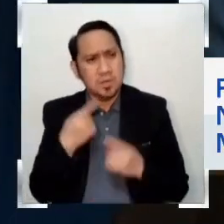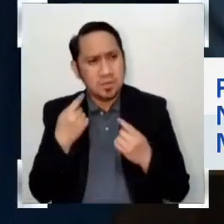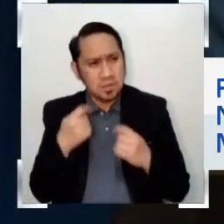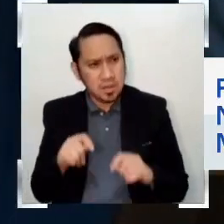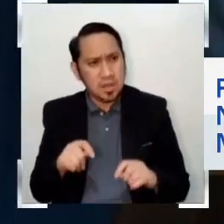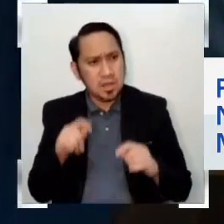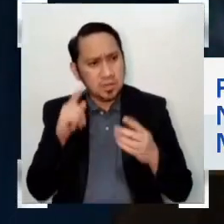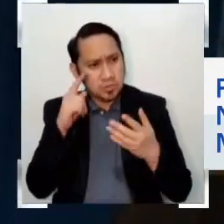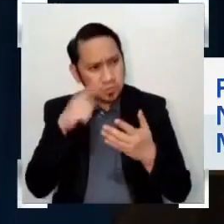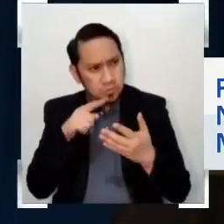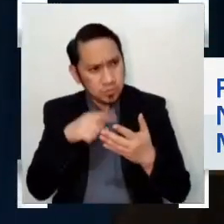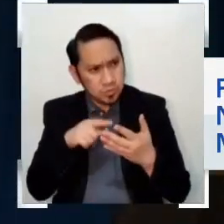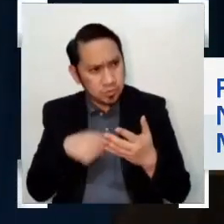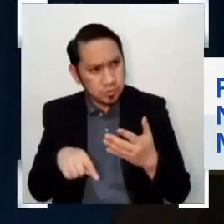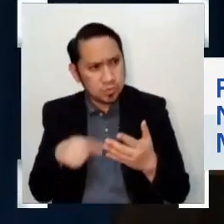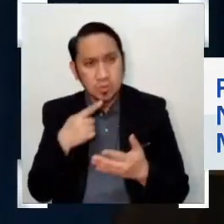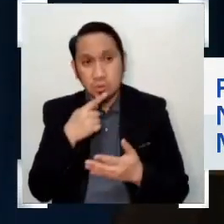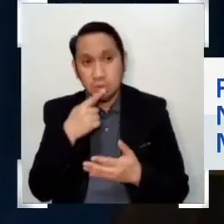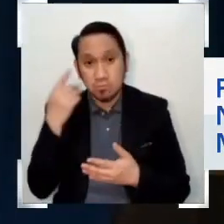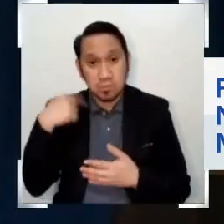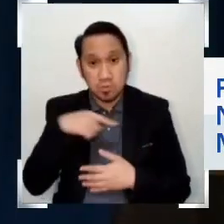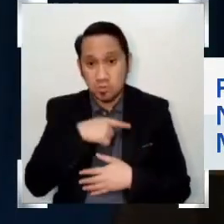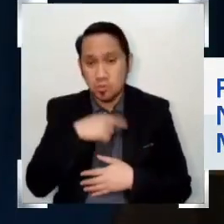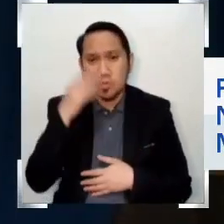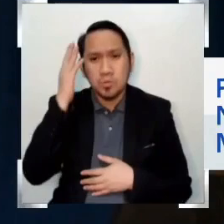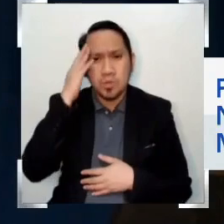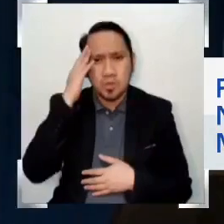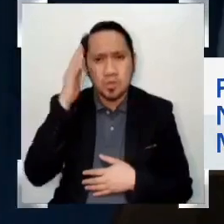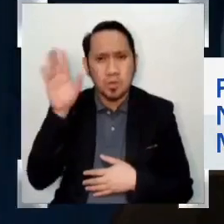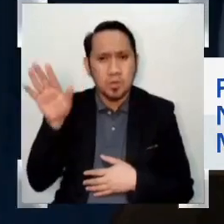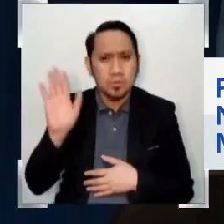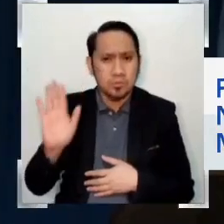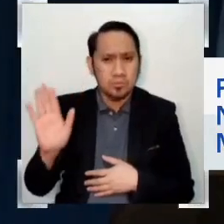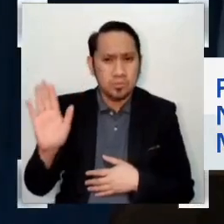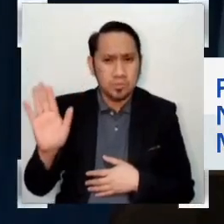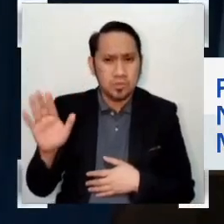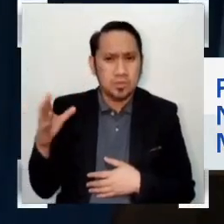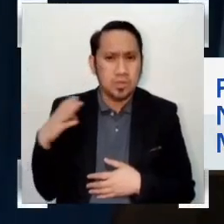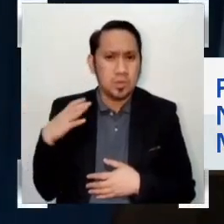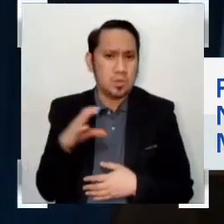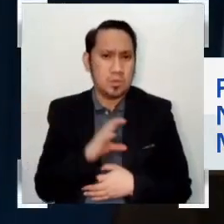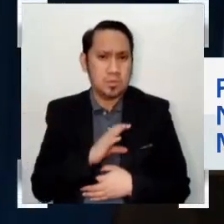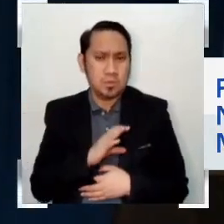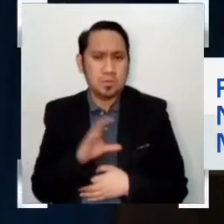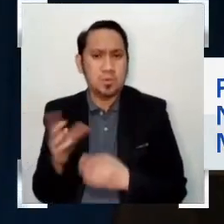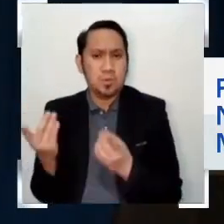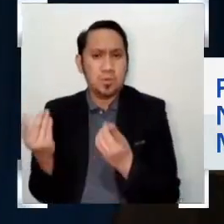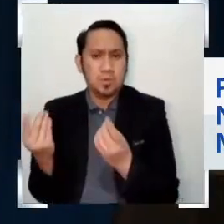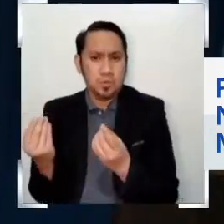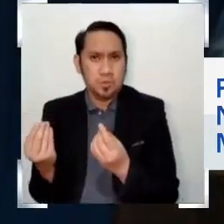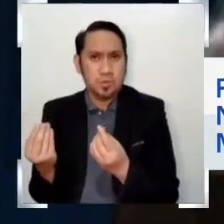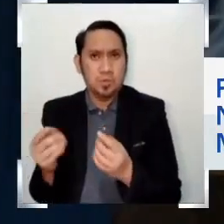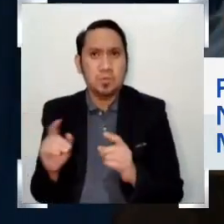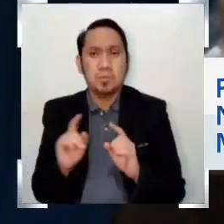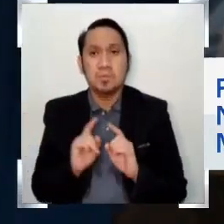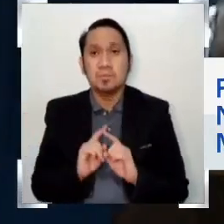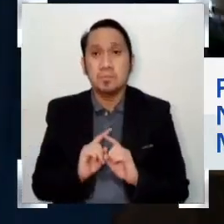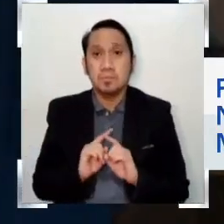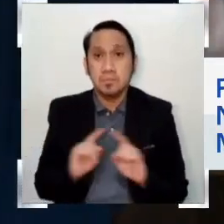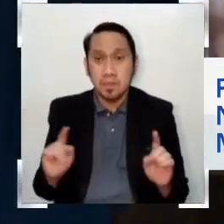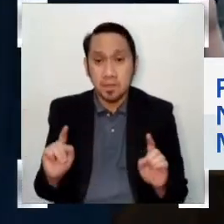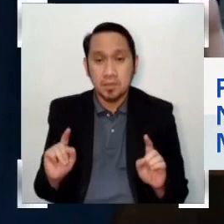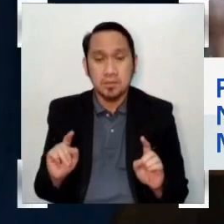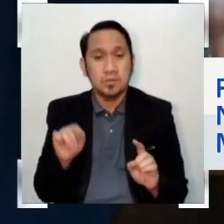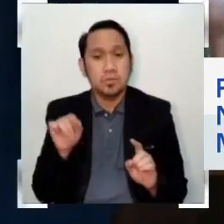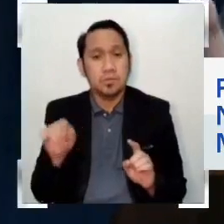We laud the efforts of our executive counterparts. Yung para pondohan,